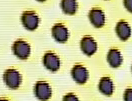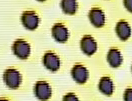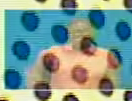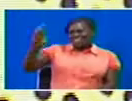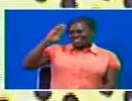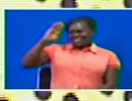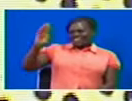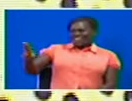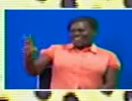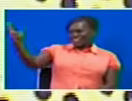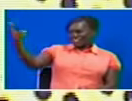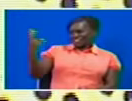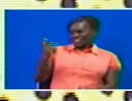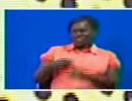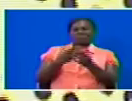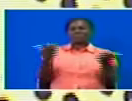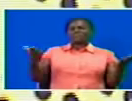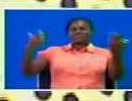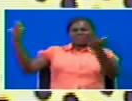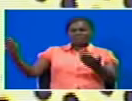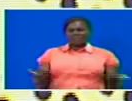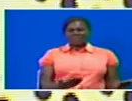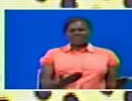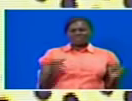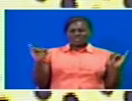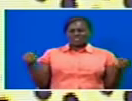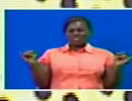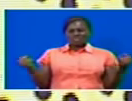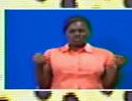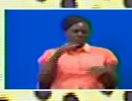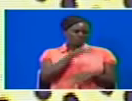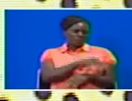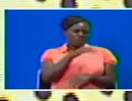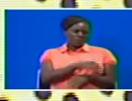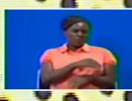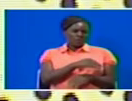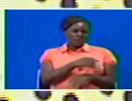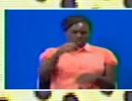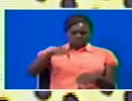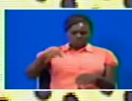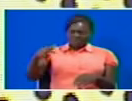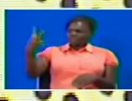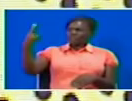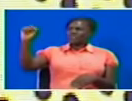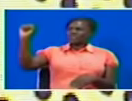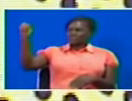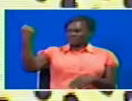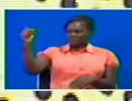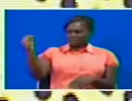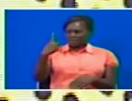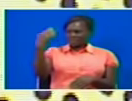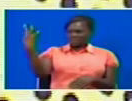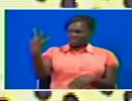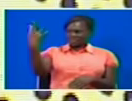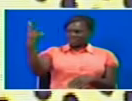Jambo mtazamaji popote pale ulipo, karibu kwa taarifa za Mbiu ya KTN. Leo hii ikiwa ni tarehe 25 mwezi ni wa 3